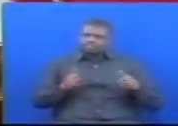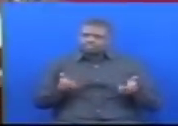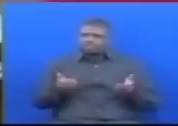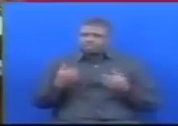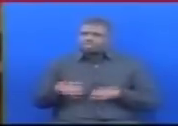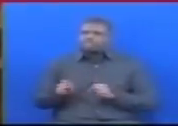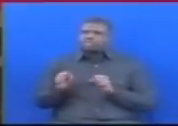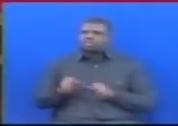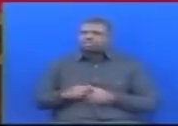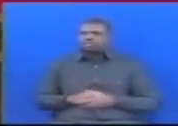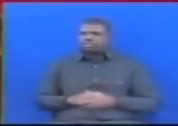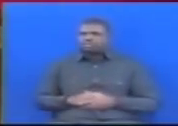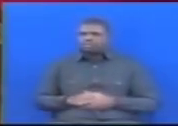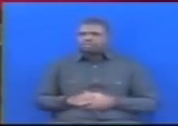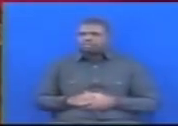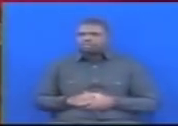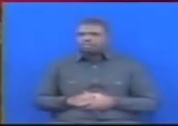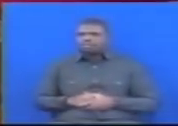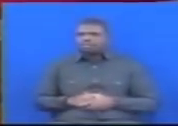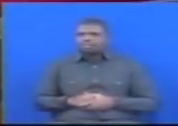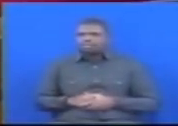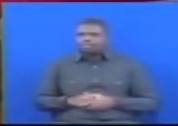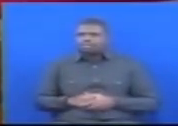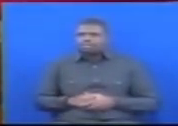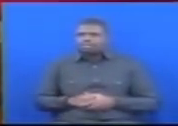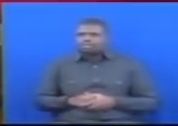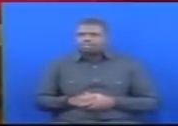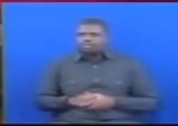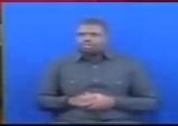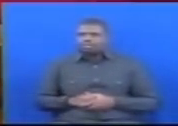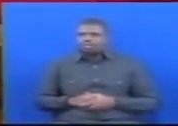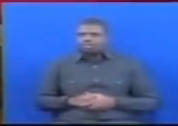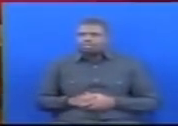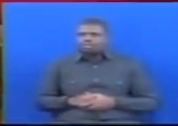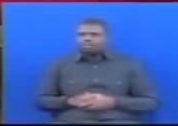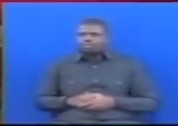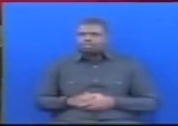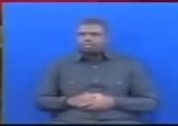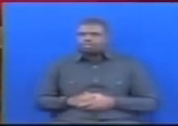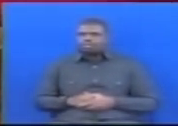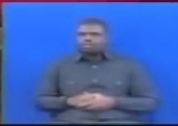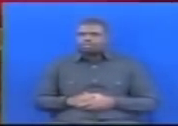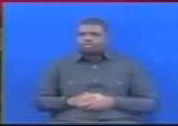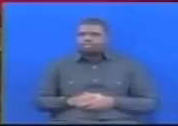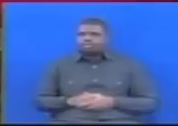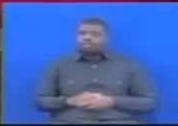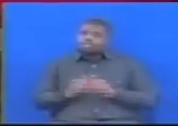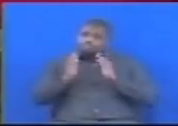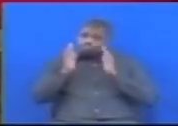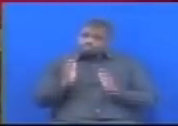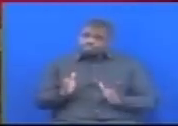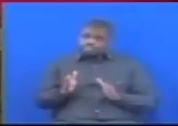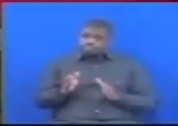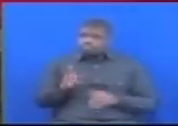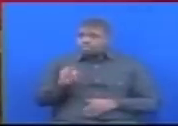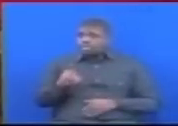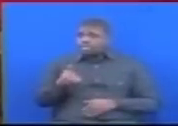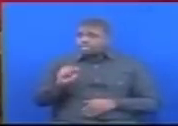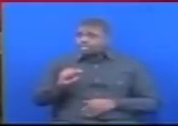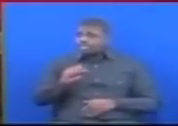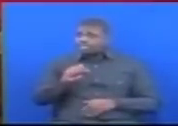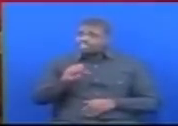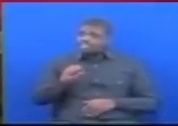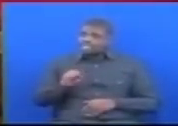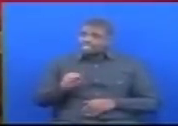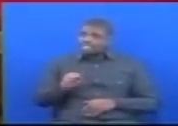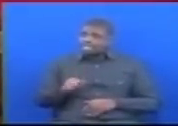lini mradi huo utatekelezwa? Mheshimiwa Spika, kwa niaba ya Waziri wa Maji naomba kujibu swali la Mheshimiwa Richard Mganga Ndasa, mbunge